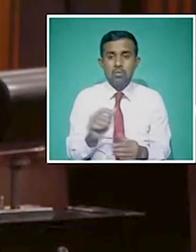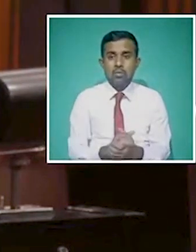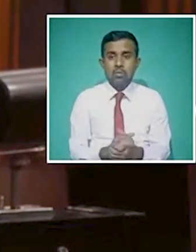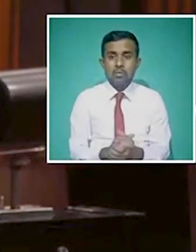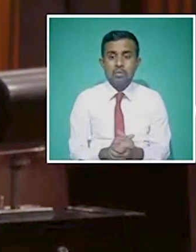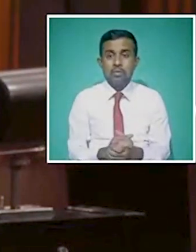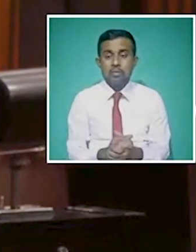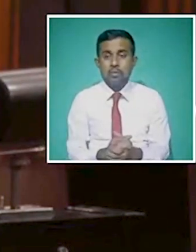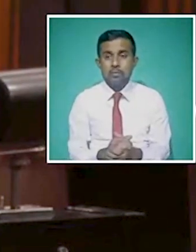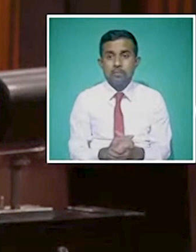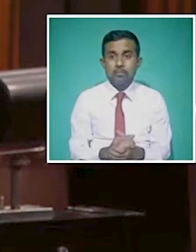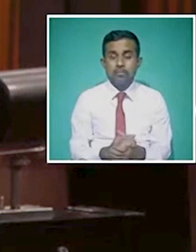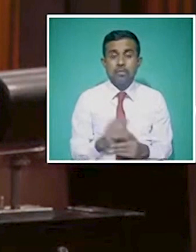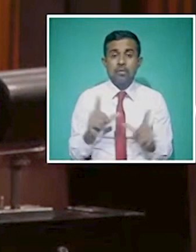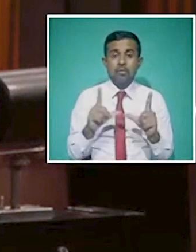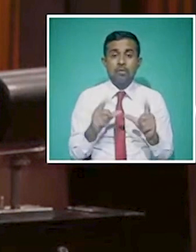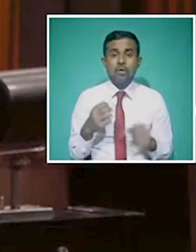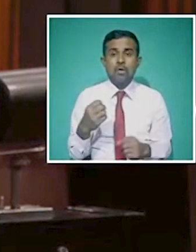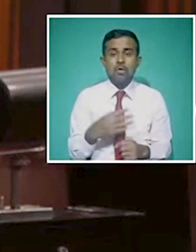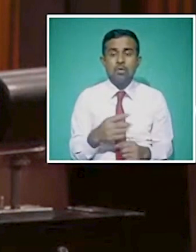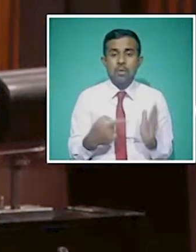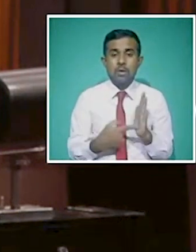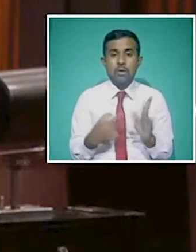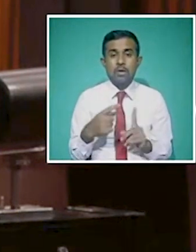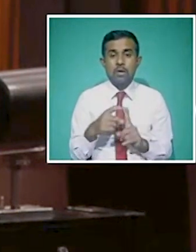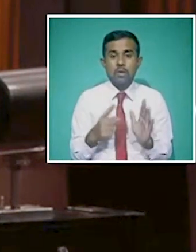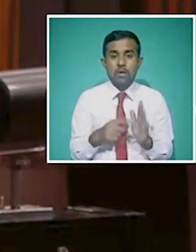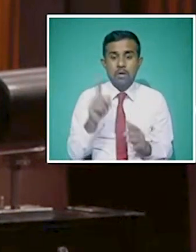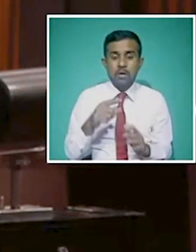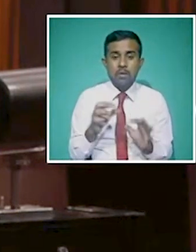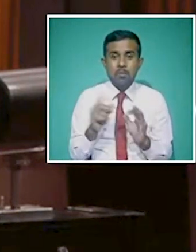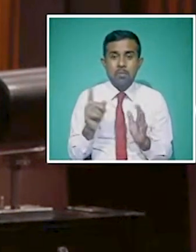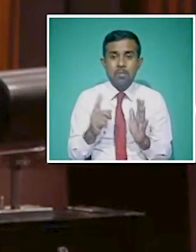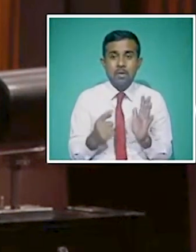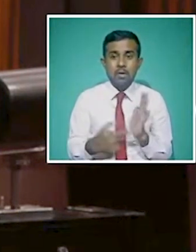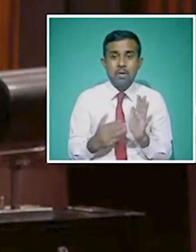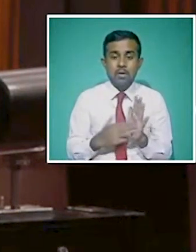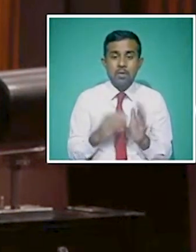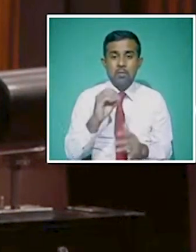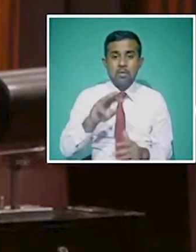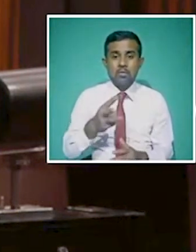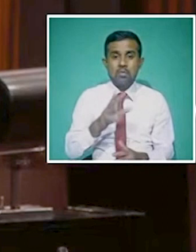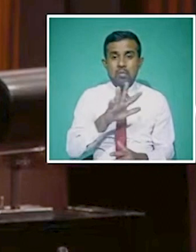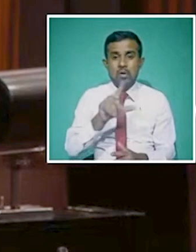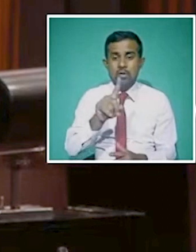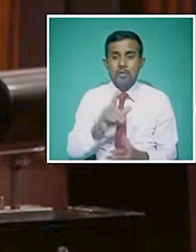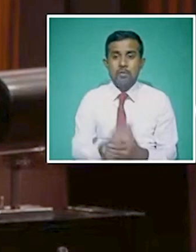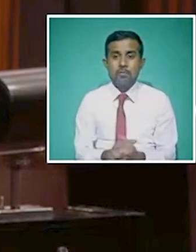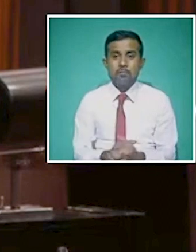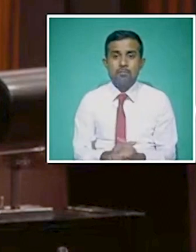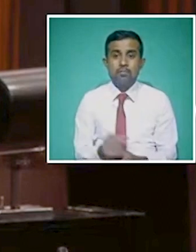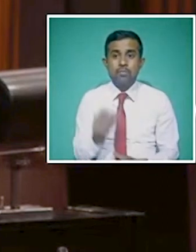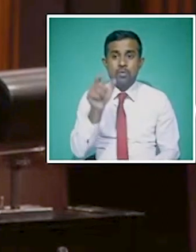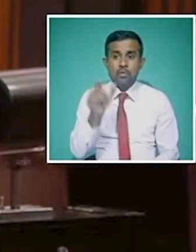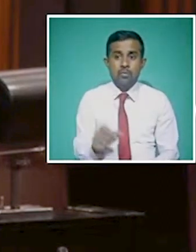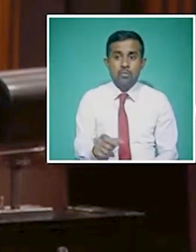වෙන්චර්ස් ප්‍රයිවට් ලිමිටඩ් එයාගේ පර්මිට් එකේ අංකය තමයි TDL ඇලෙයිරක් B ඇලෙයිරක් TM ඇලෙයිරක් 0.351 දැන් මේ